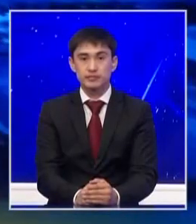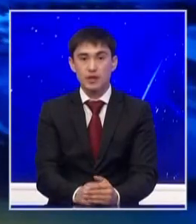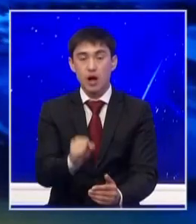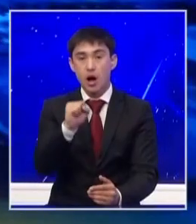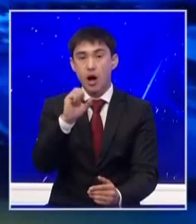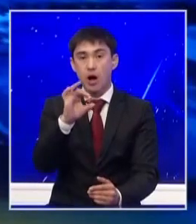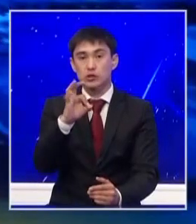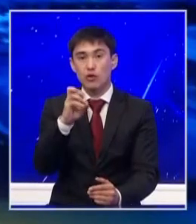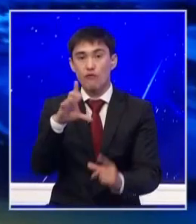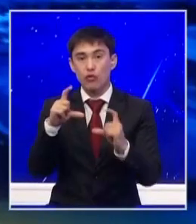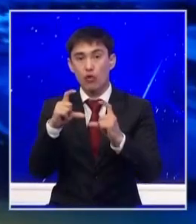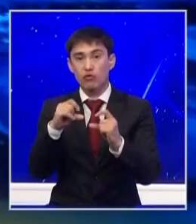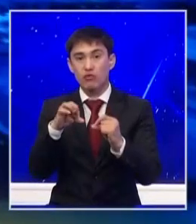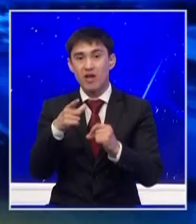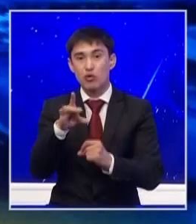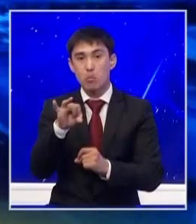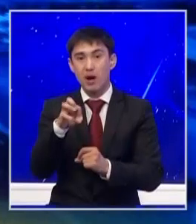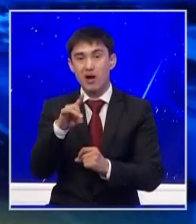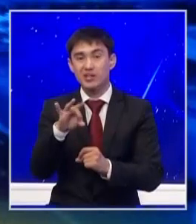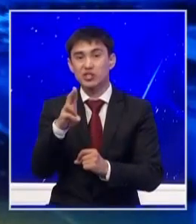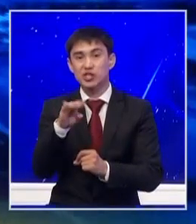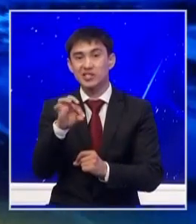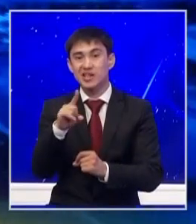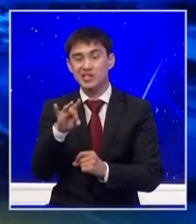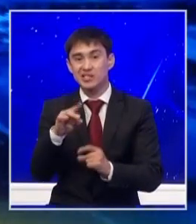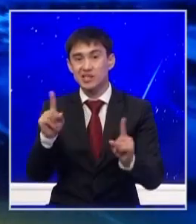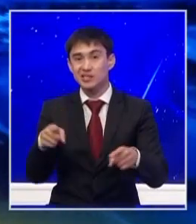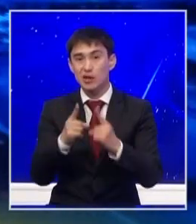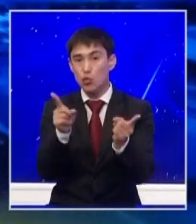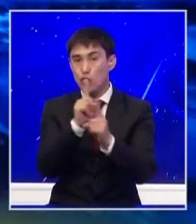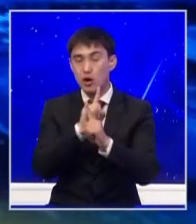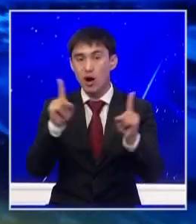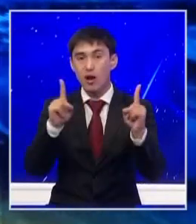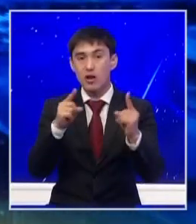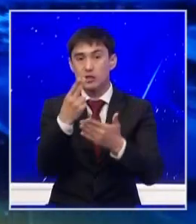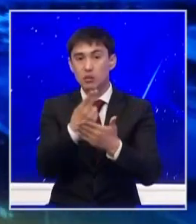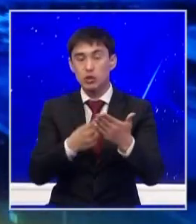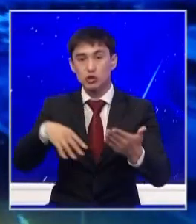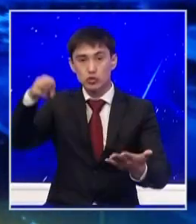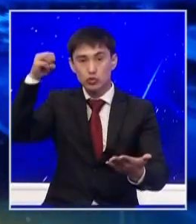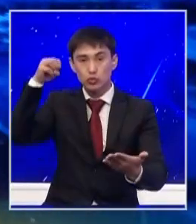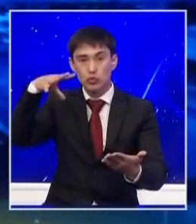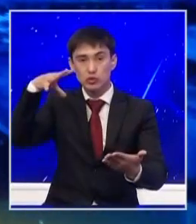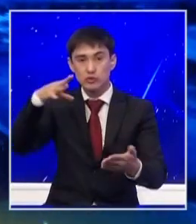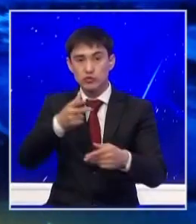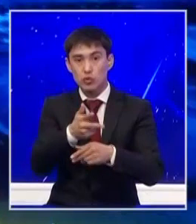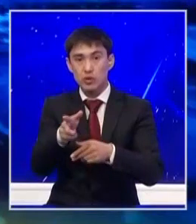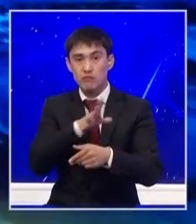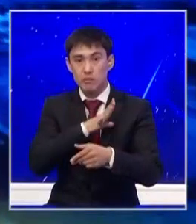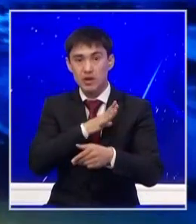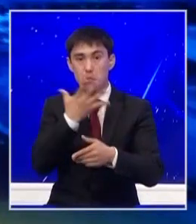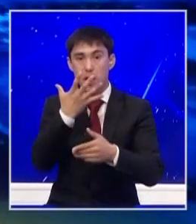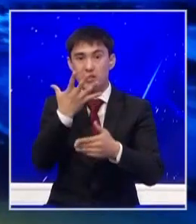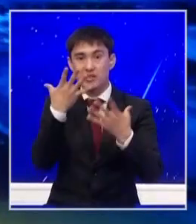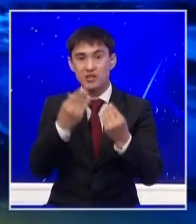астрофотографы Эндрю Маккарти и Джейсон Гензель создали уникальное изображение солнца съемки велись на протяжении пяти